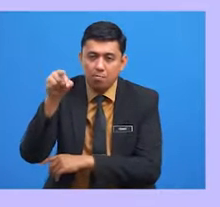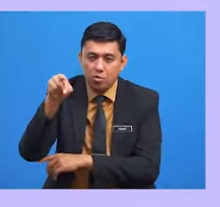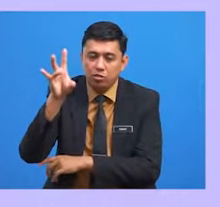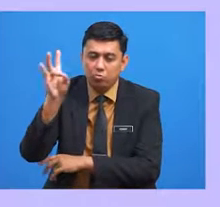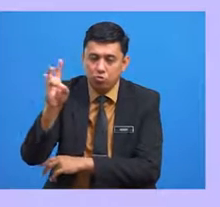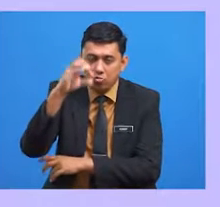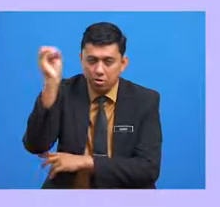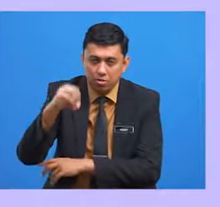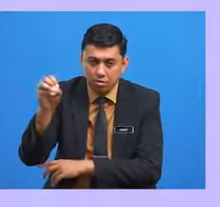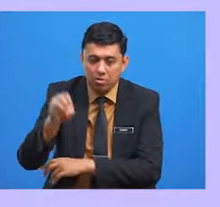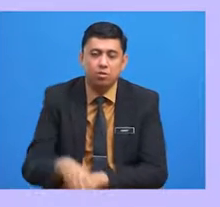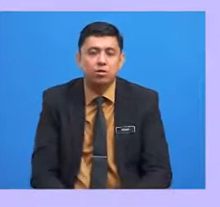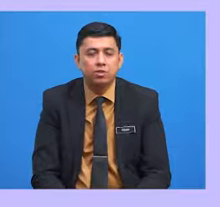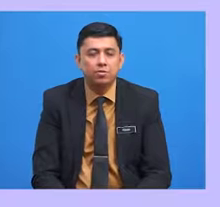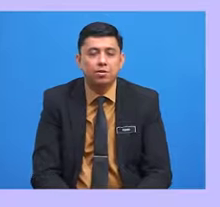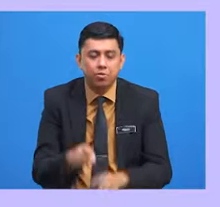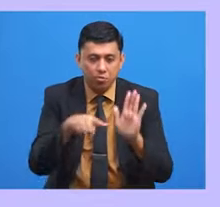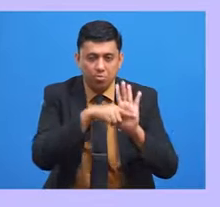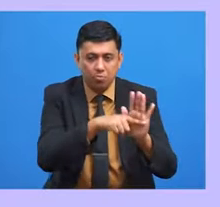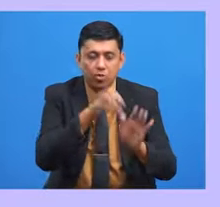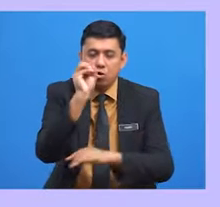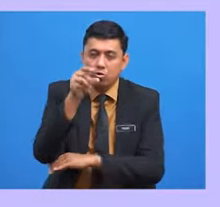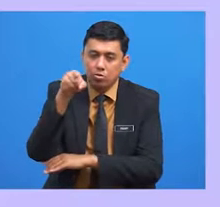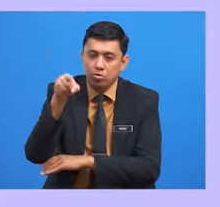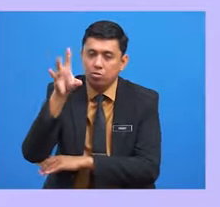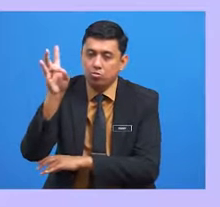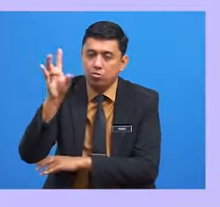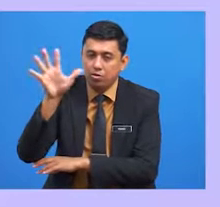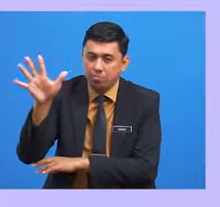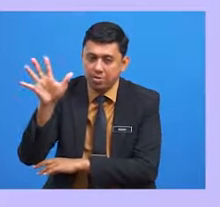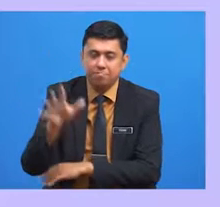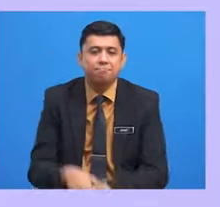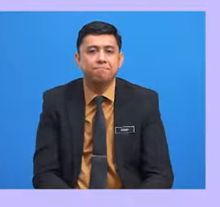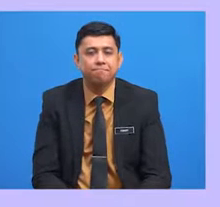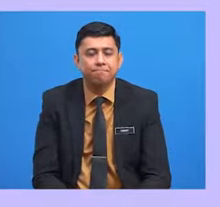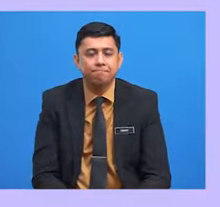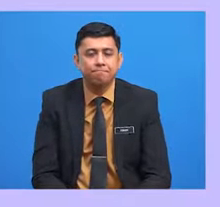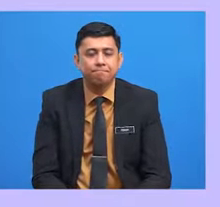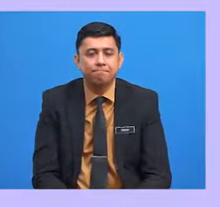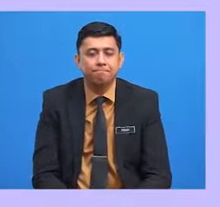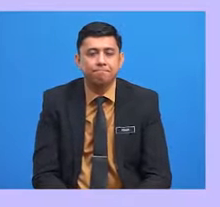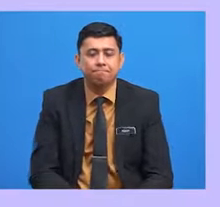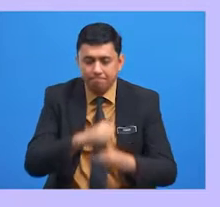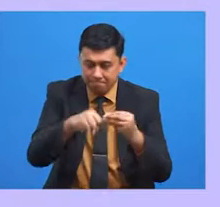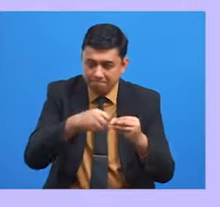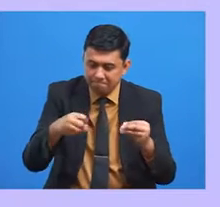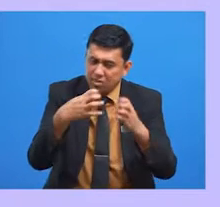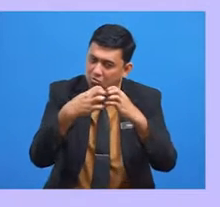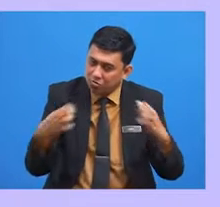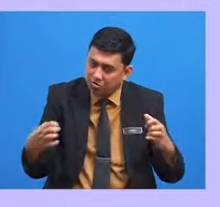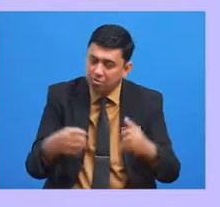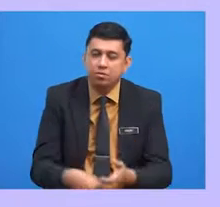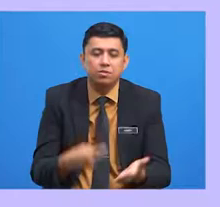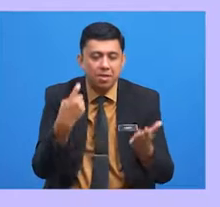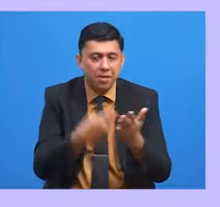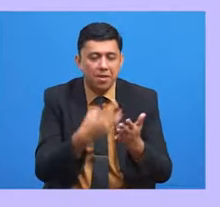66.7%. Jawapannya adalah negatif 0.75. Kesimpulannya, durian merupakan